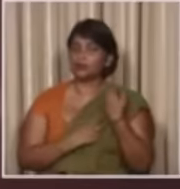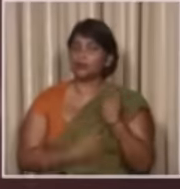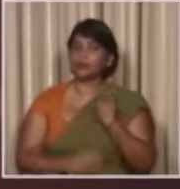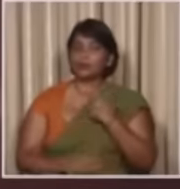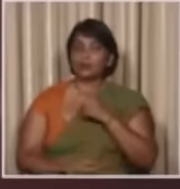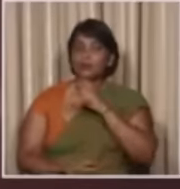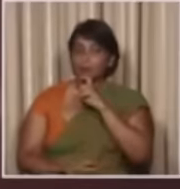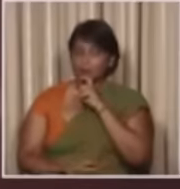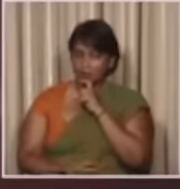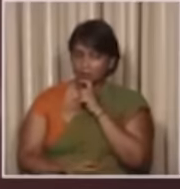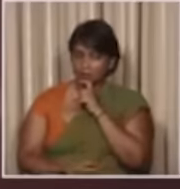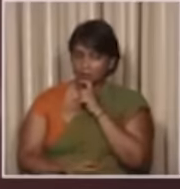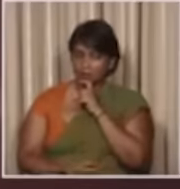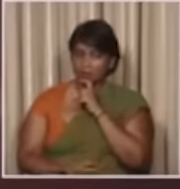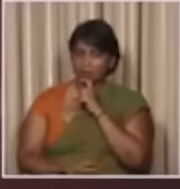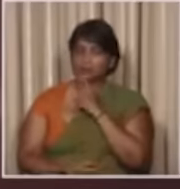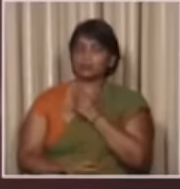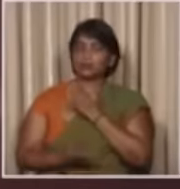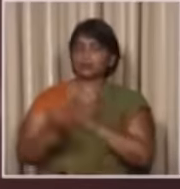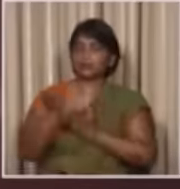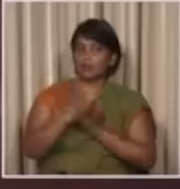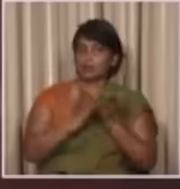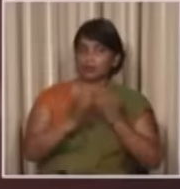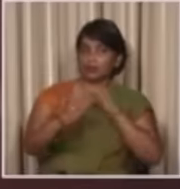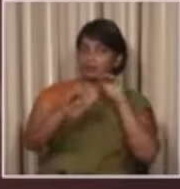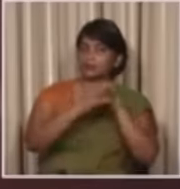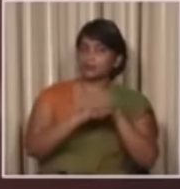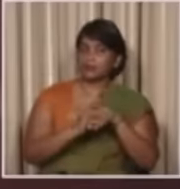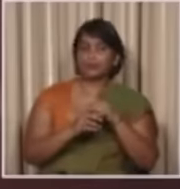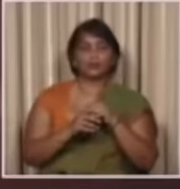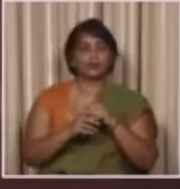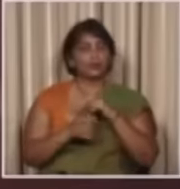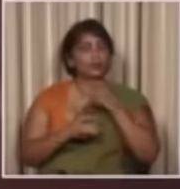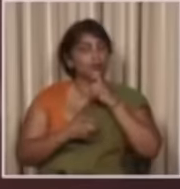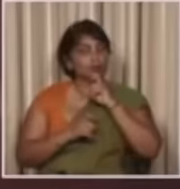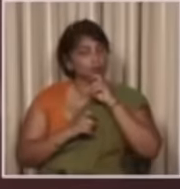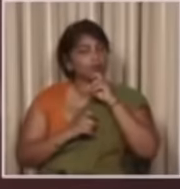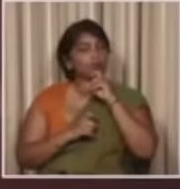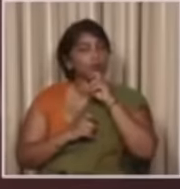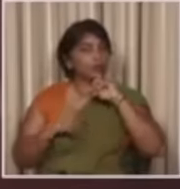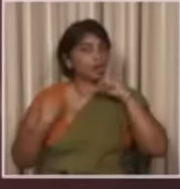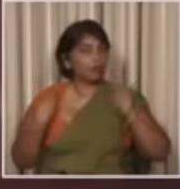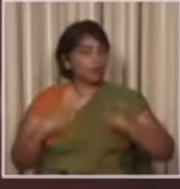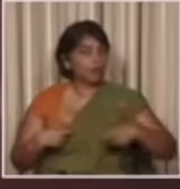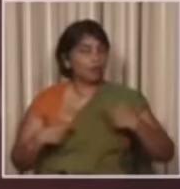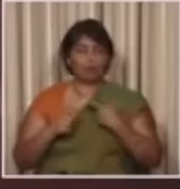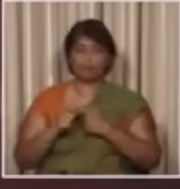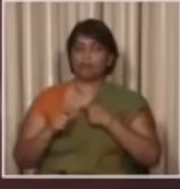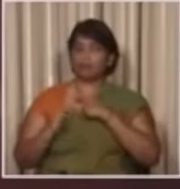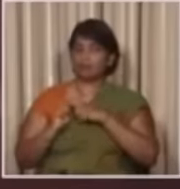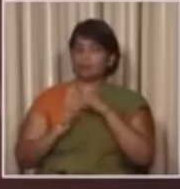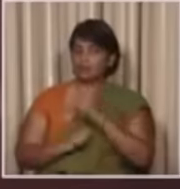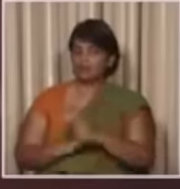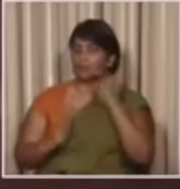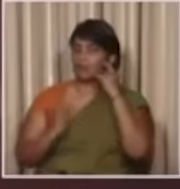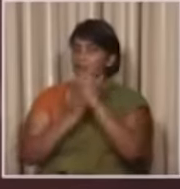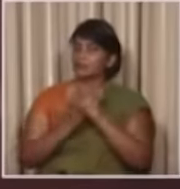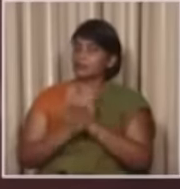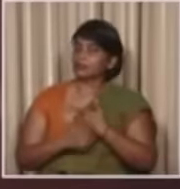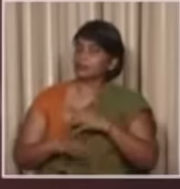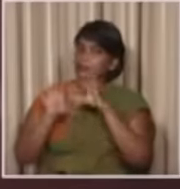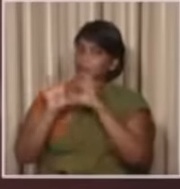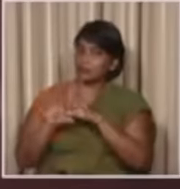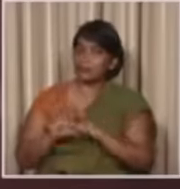උසාවියට ඉදිරිපත් වෙලා උසාවියට නඩුහාන ලෝයර්ලා අල්ලලා අපි ඒවට කරුණු ඉදිරිපත්